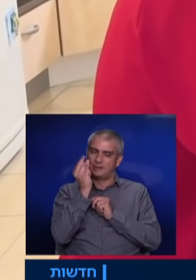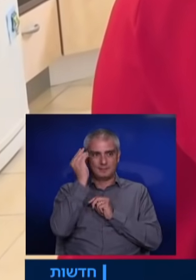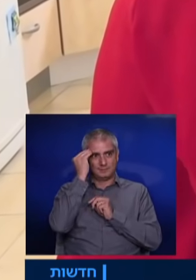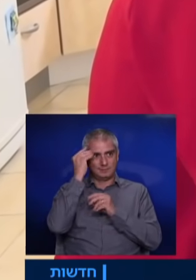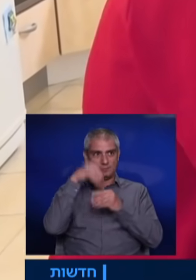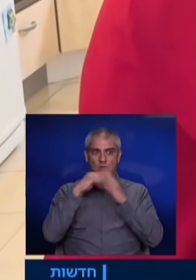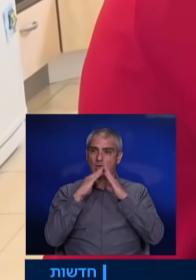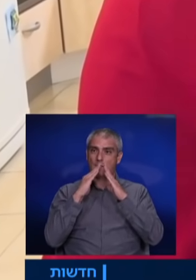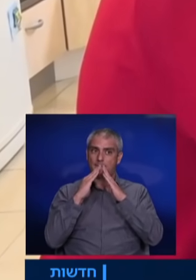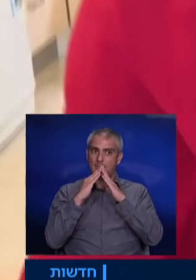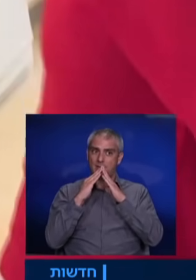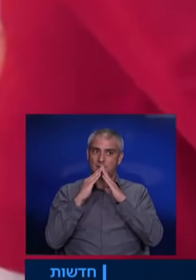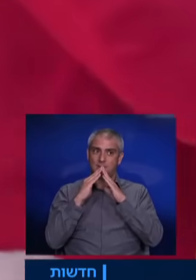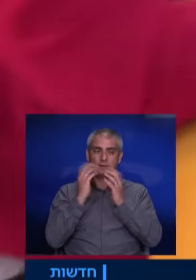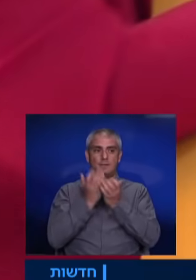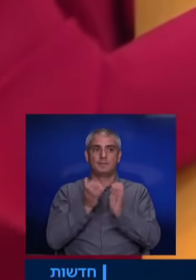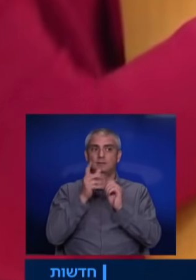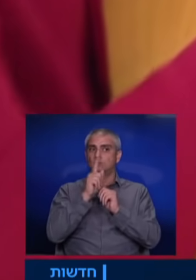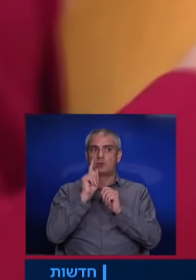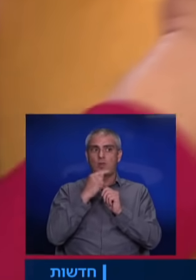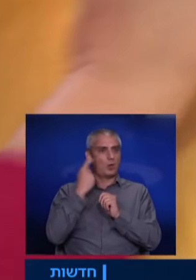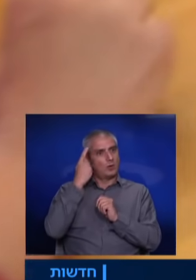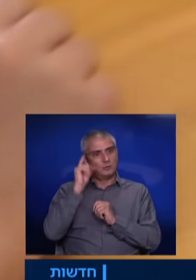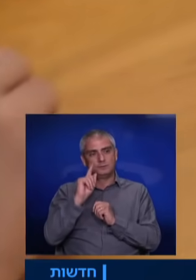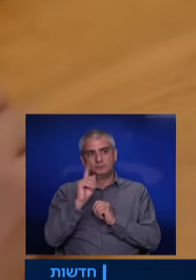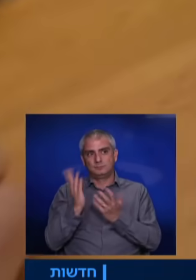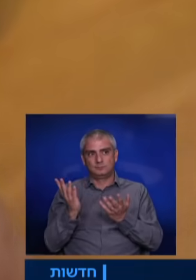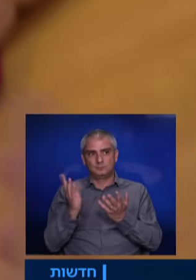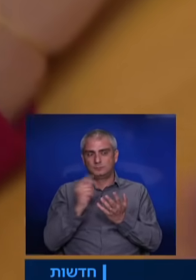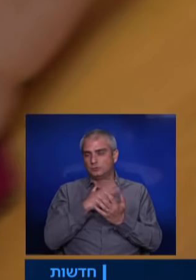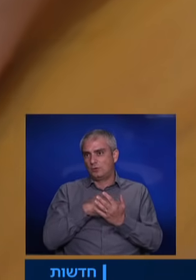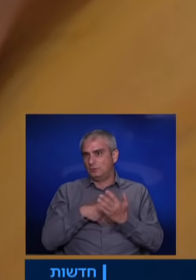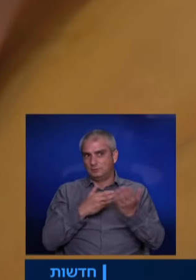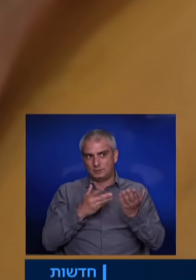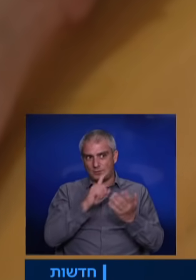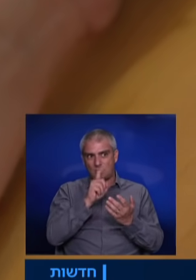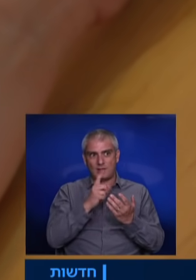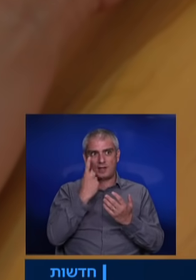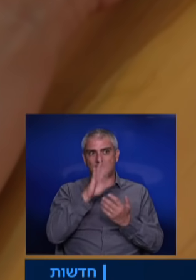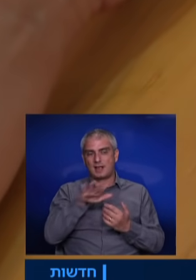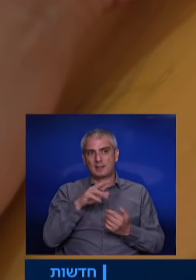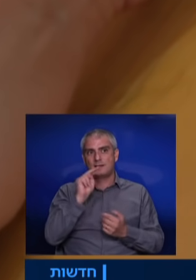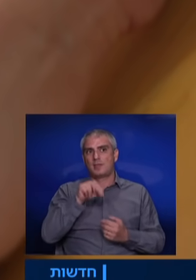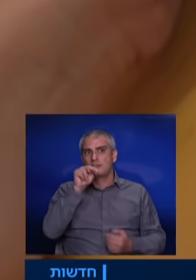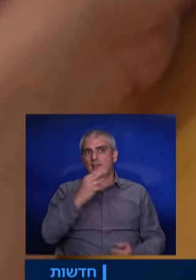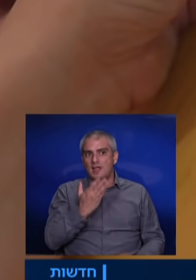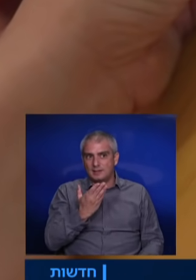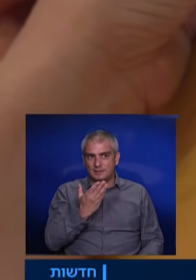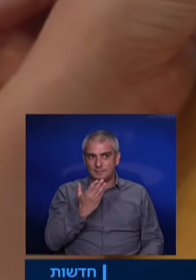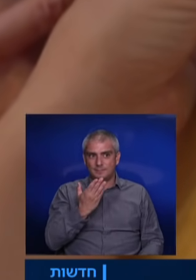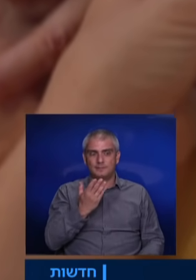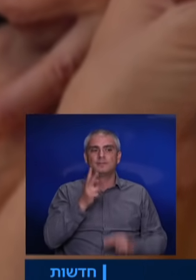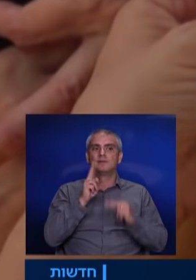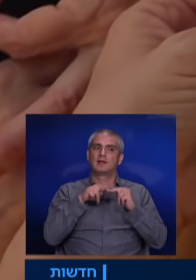כמזכרת בבית, בכלים שהם אפילו לא מסגירים, אם מישהו רוצה, אולי אחד הילדים, אולי אחד הנכדים,